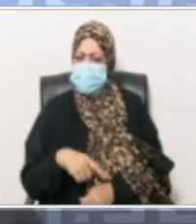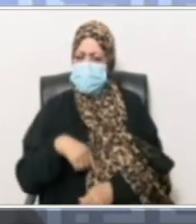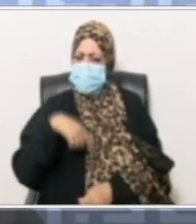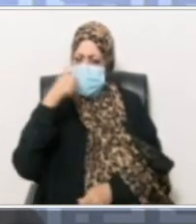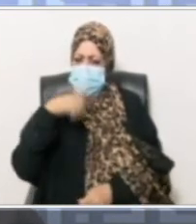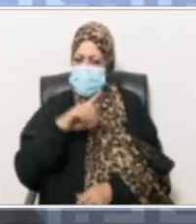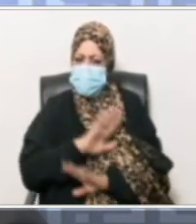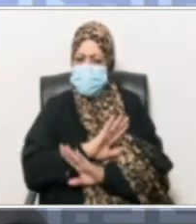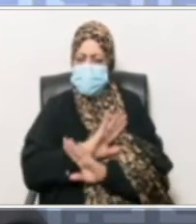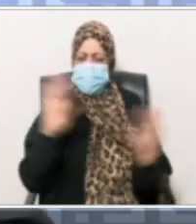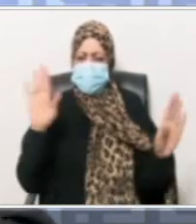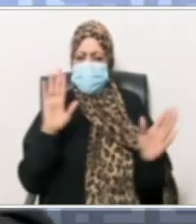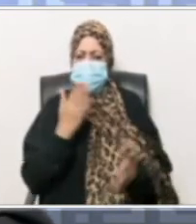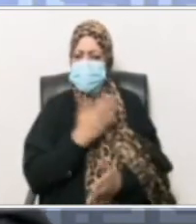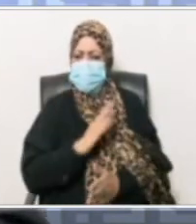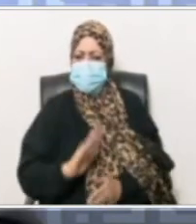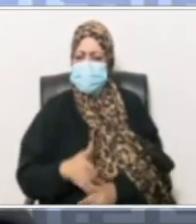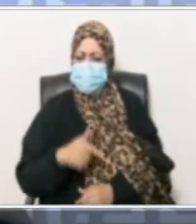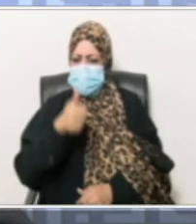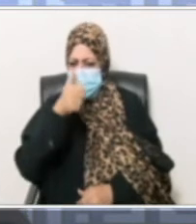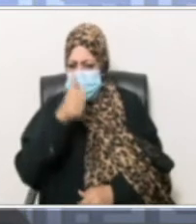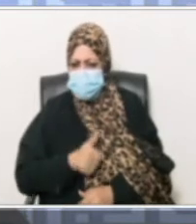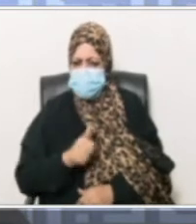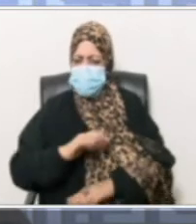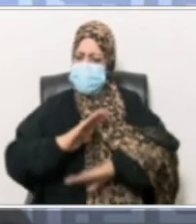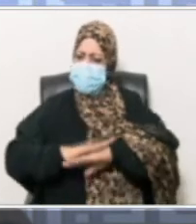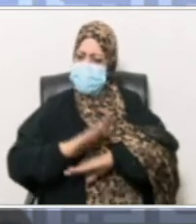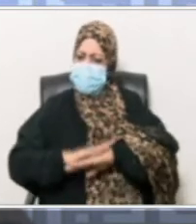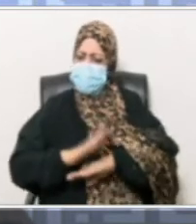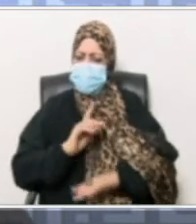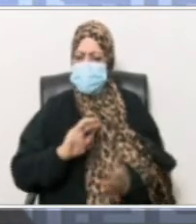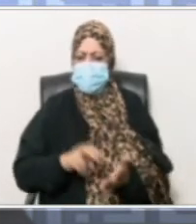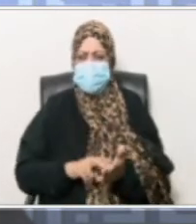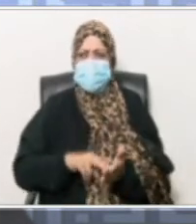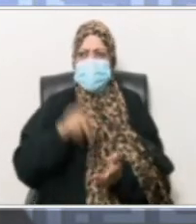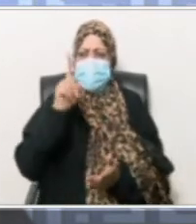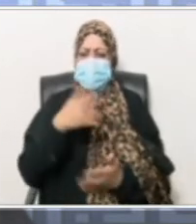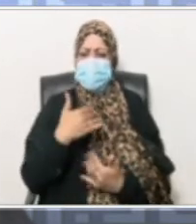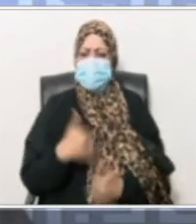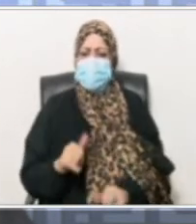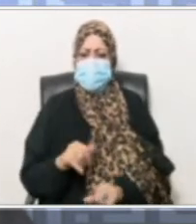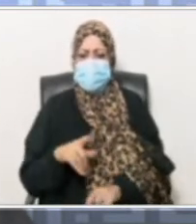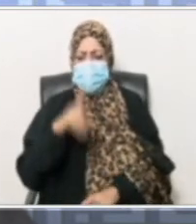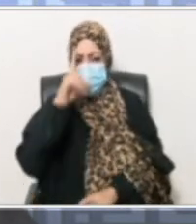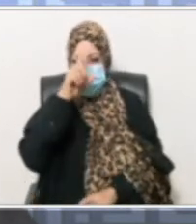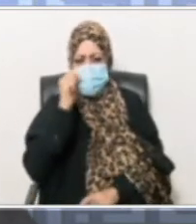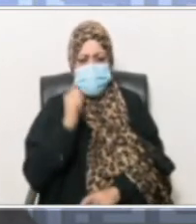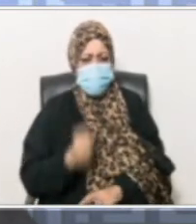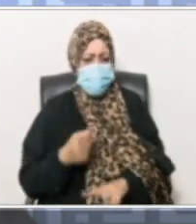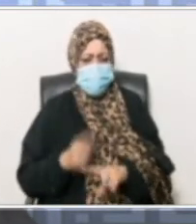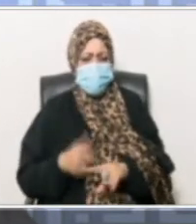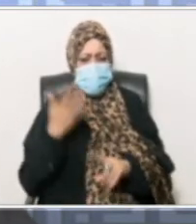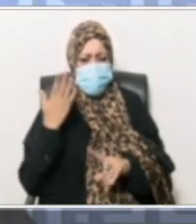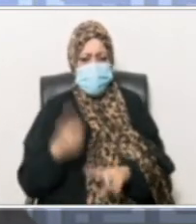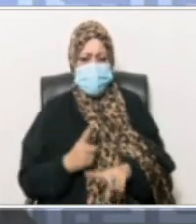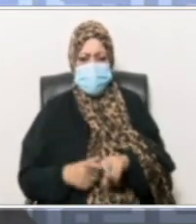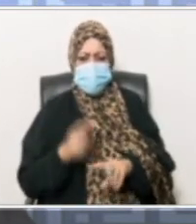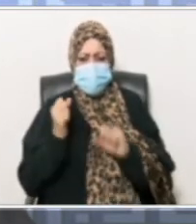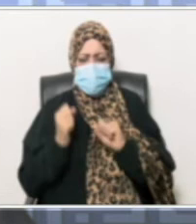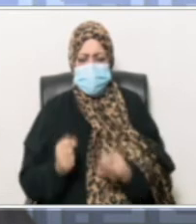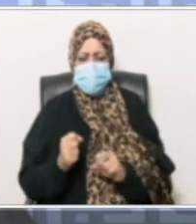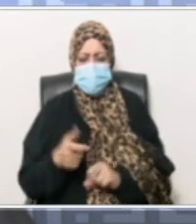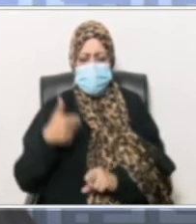من الله، فهي أشد من الحجارة. فقتلوا إخوانهم وغيرهم